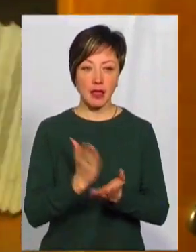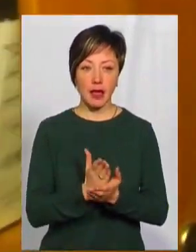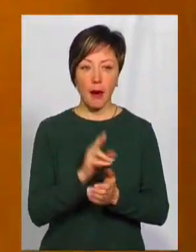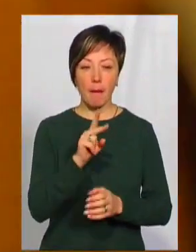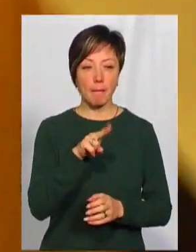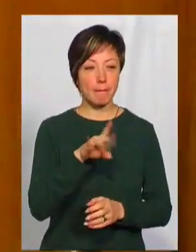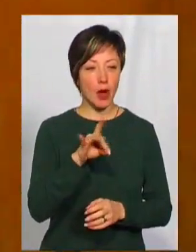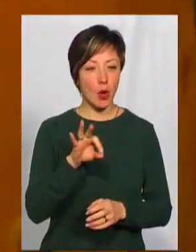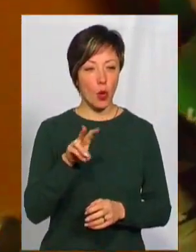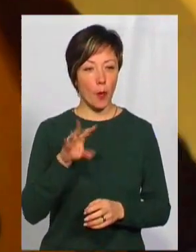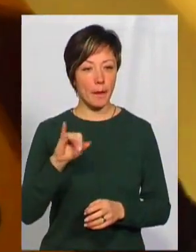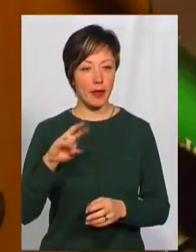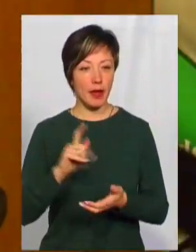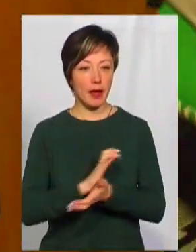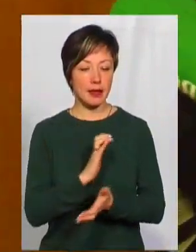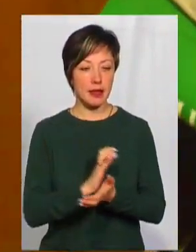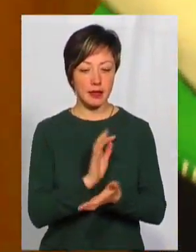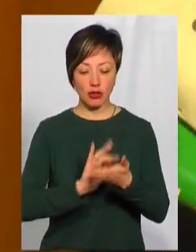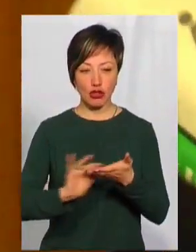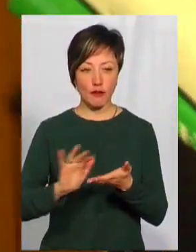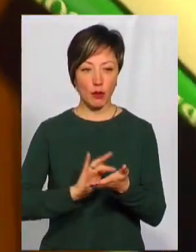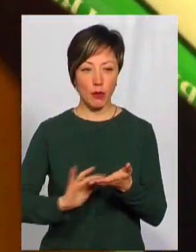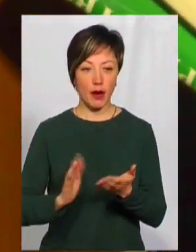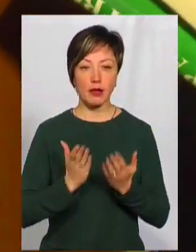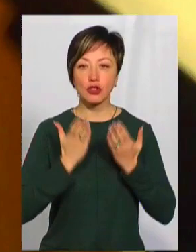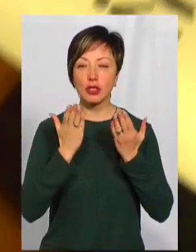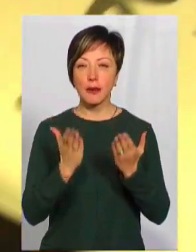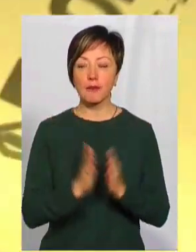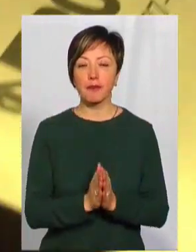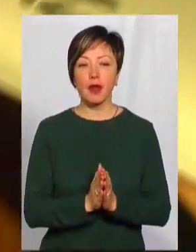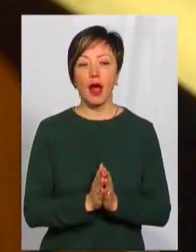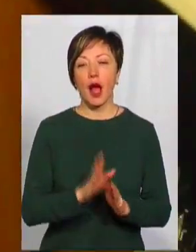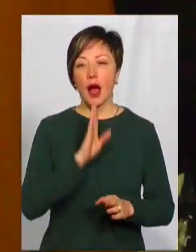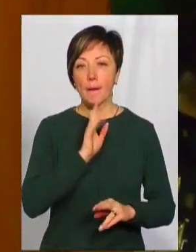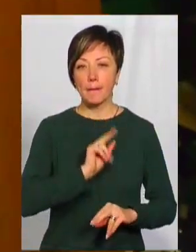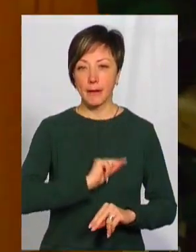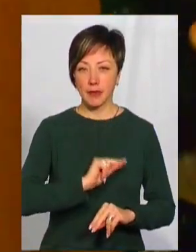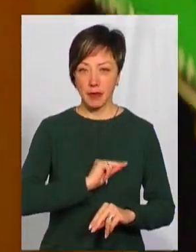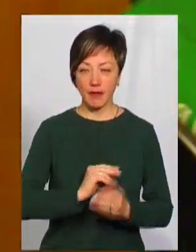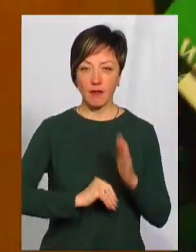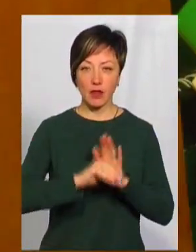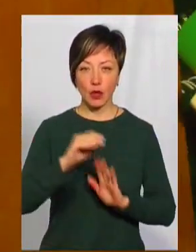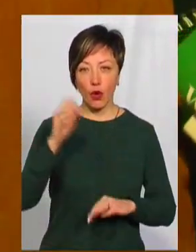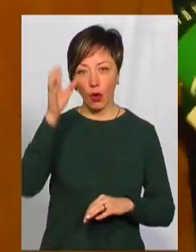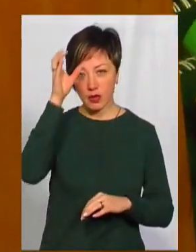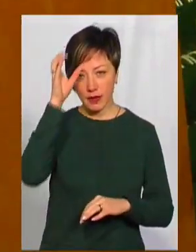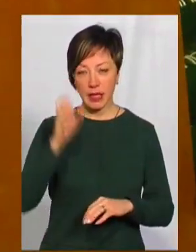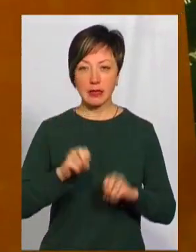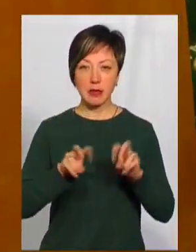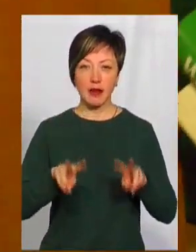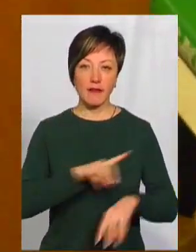газета шрифтом Брайля, люди читають. Бібліотекарка Валентина Голуб має вищу освіту за спеціальністю фізична